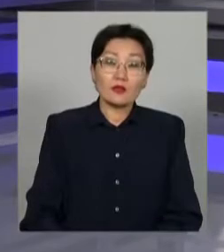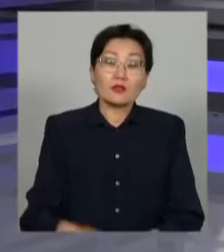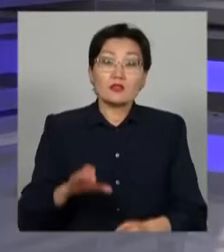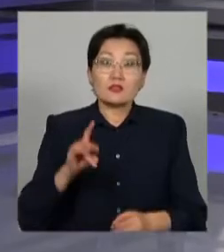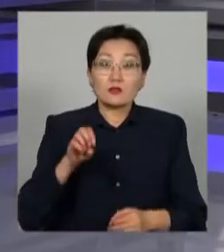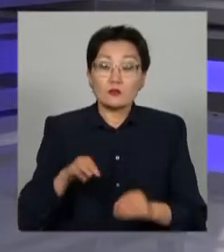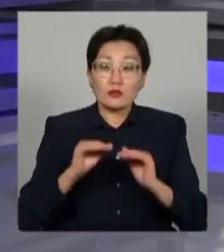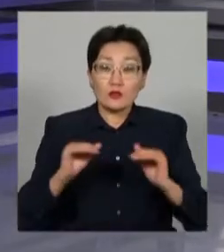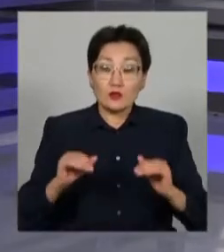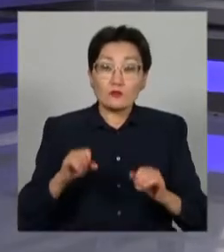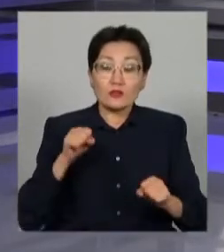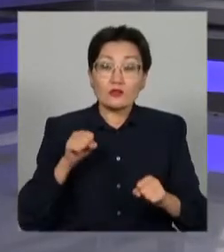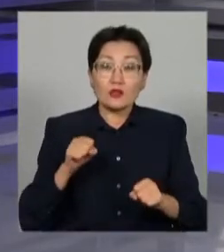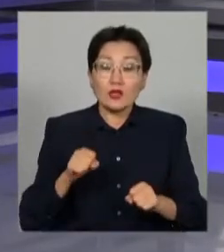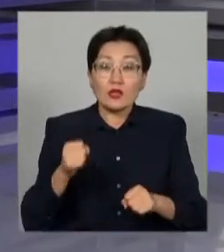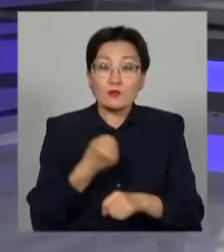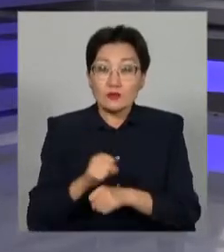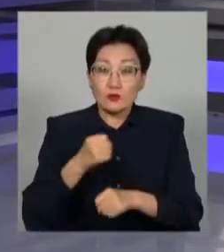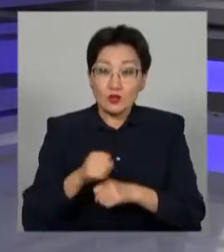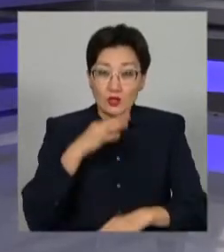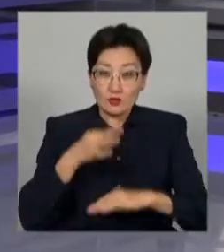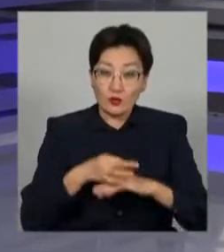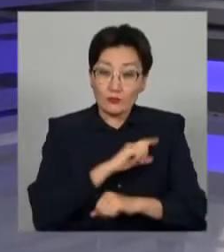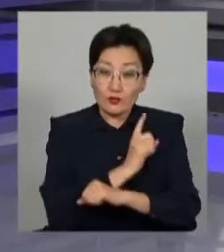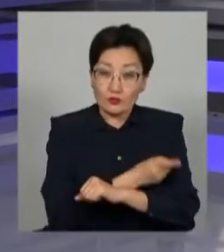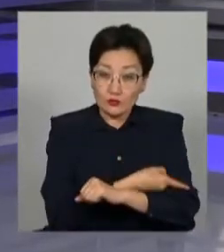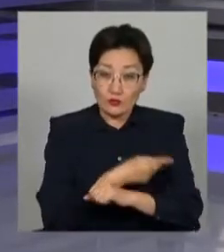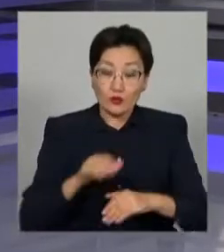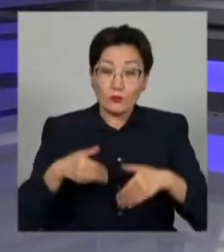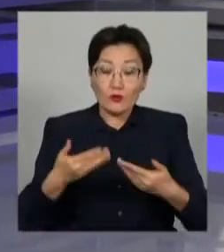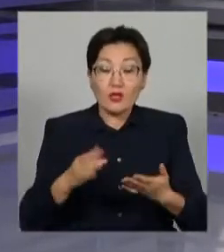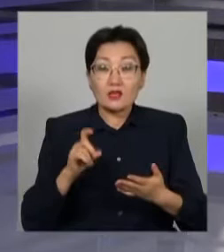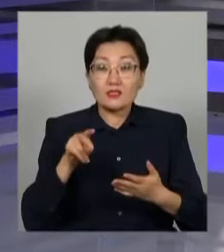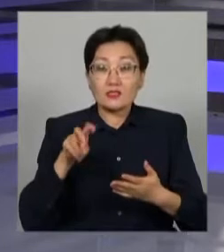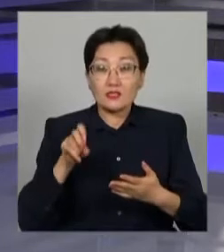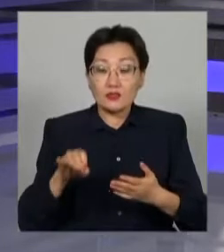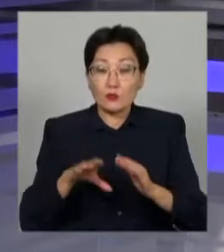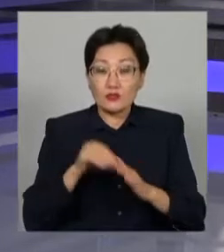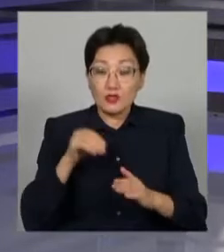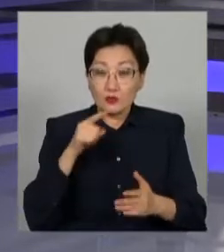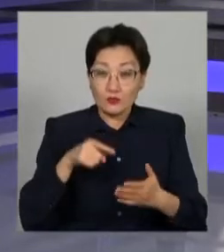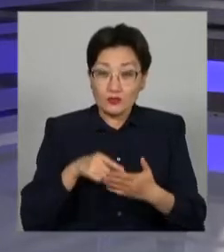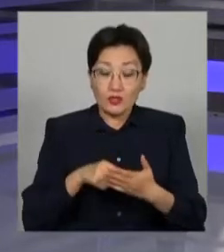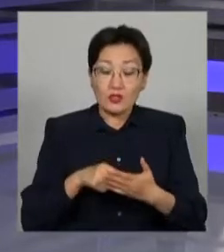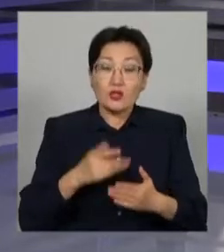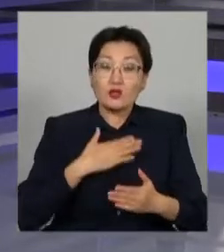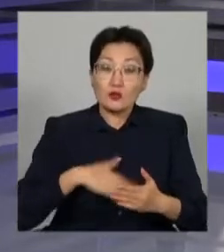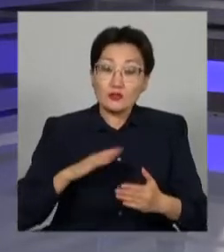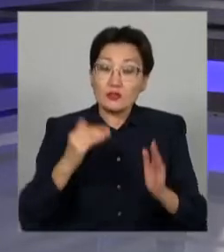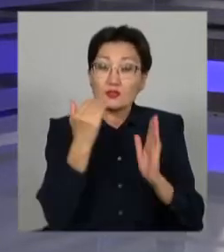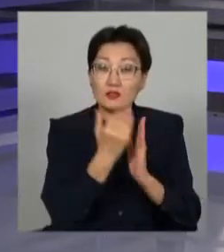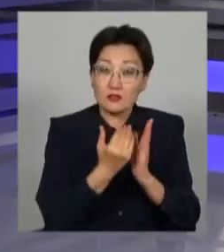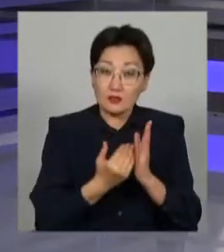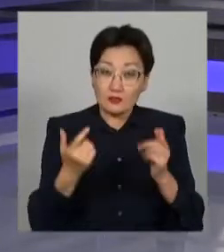Сенатта балаларды қорлағаны үшін жауапкершілікті күшейту ұсынылды. Депутат Рысқали Әбдікеров өзінің депутаттық сауалында көңіл көншітпейтін